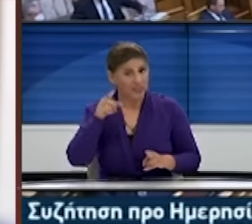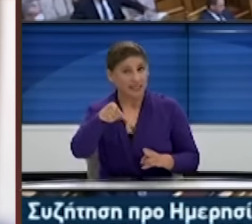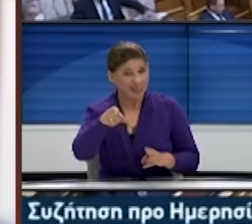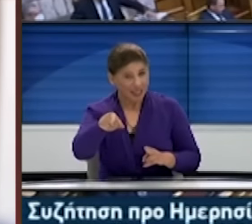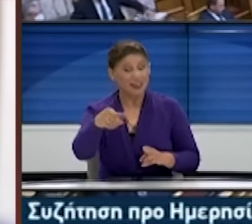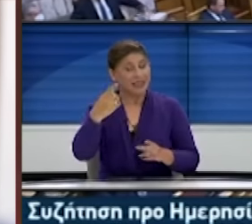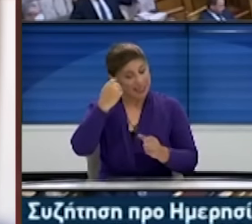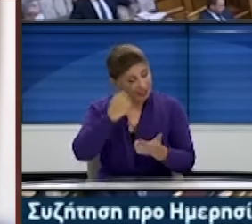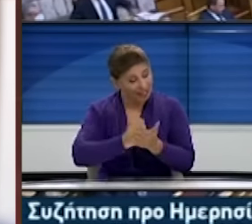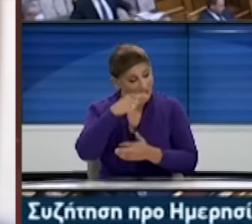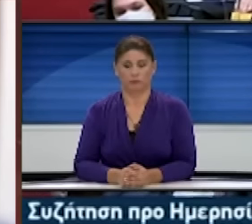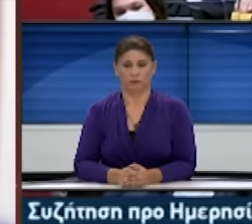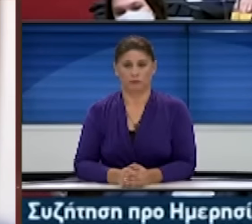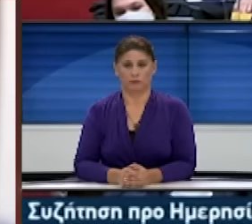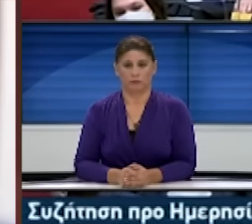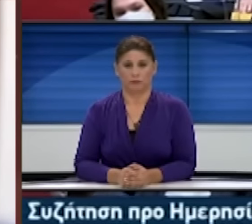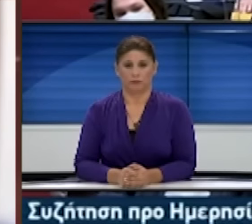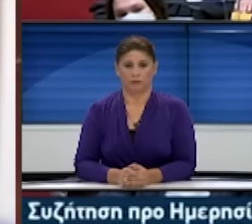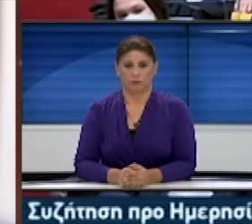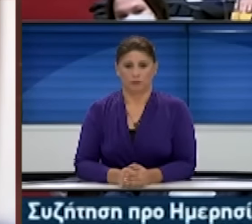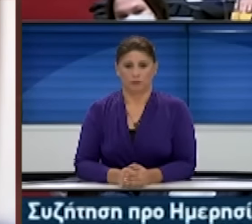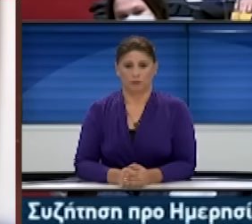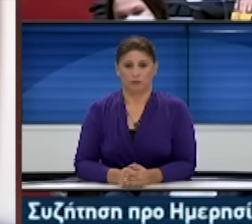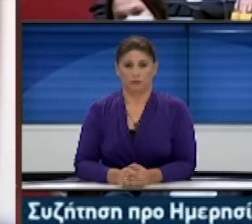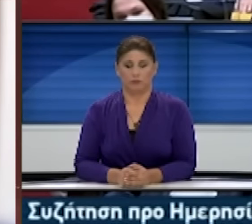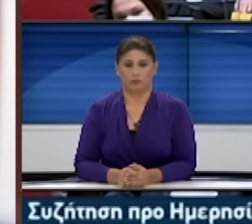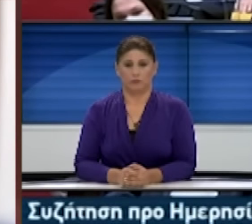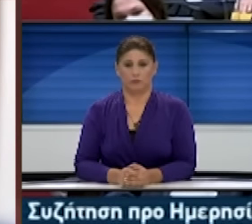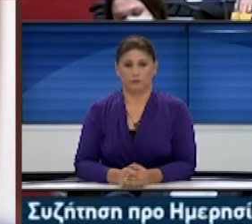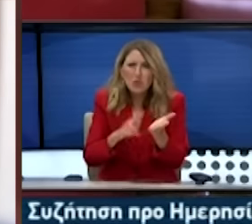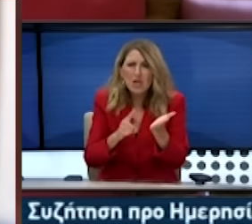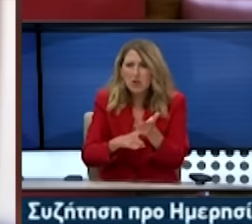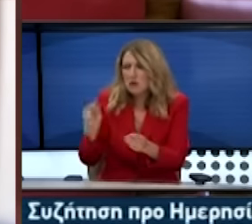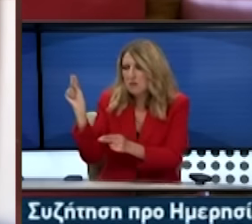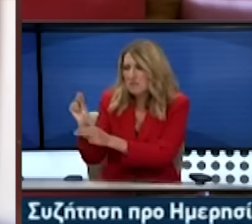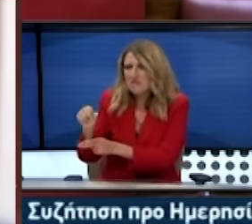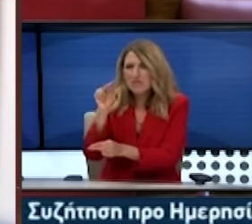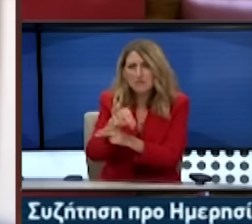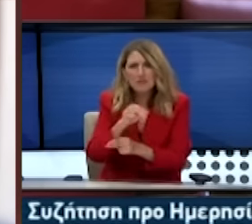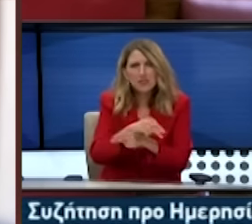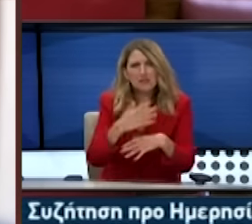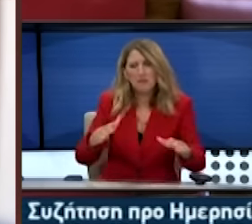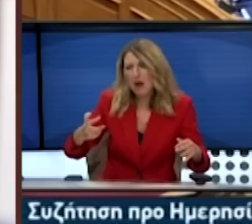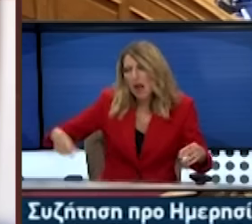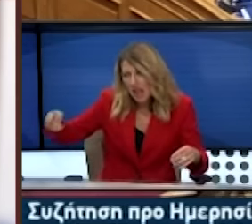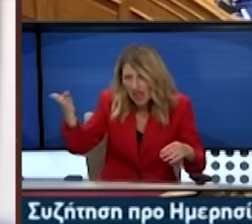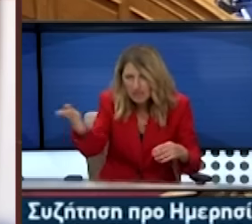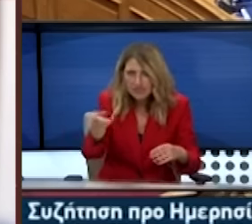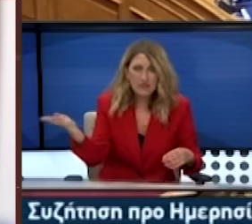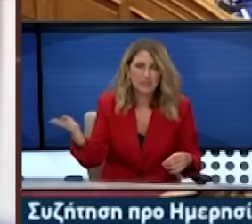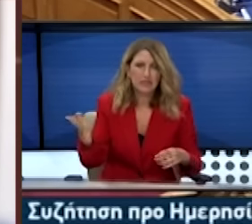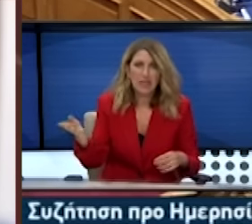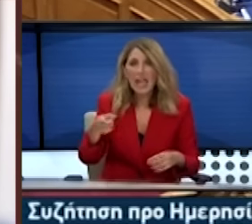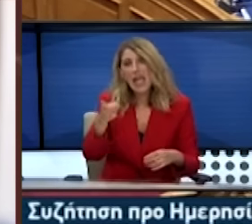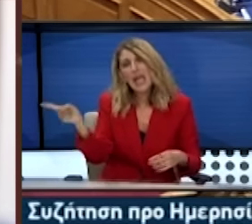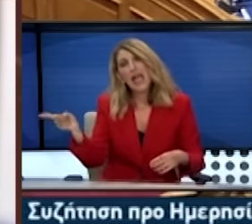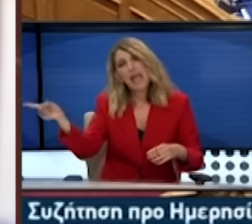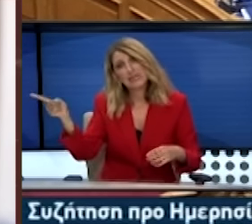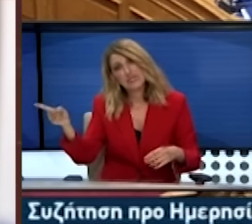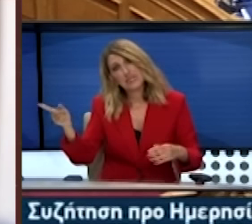ψυχραιμίας, σέβομαι όλες τις απόψεις και εσείς το ίδιο, αλλά εκείνο που έχει σημασία είναι να καταλάβουμε ότι για μερικούς είναι τόσο πολύ